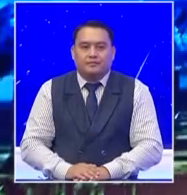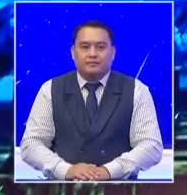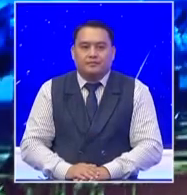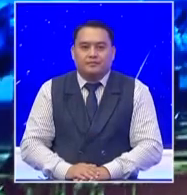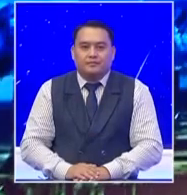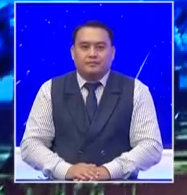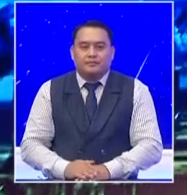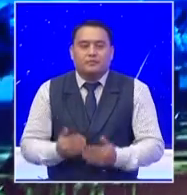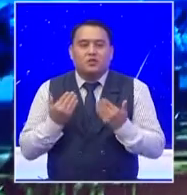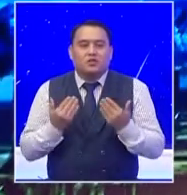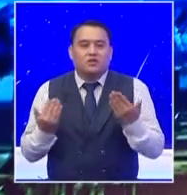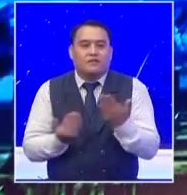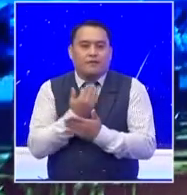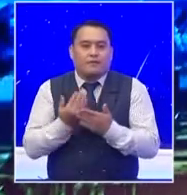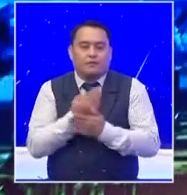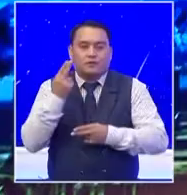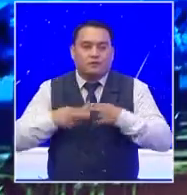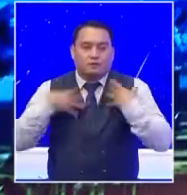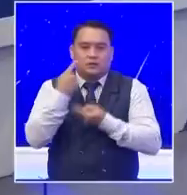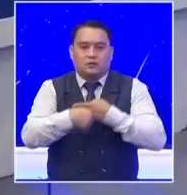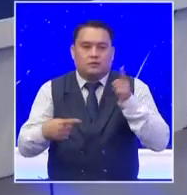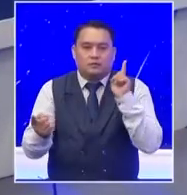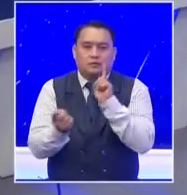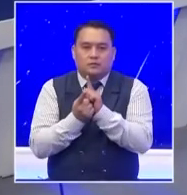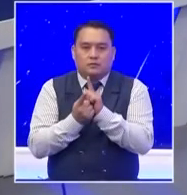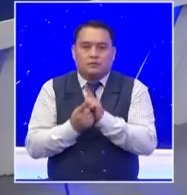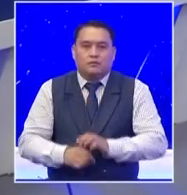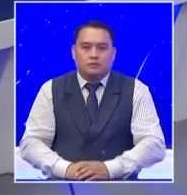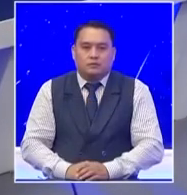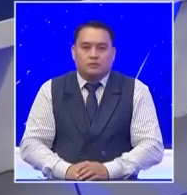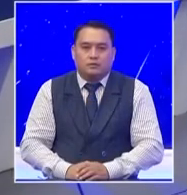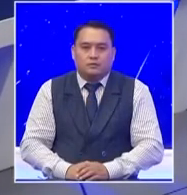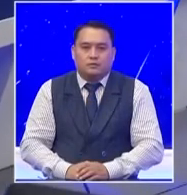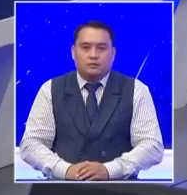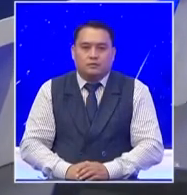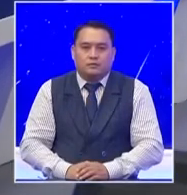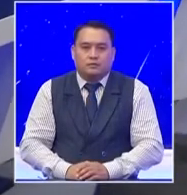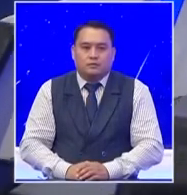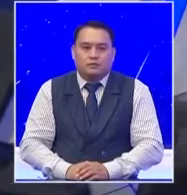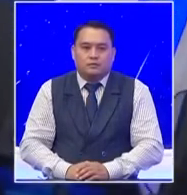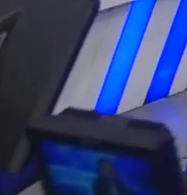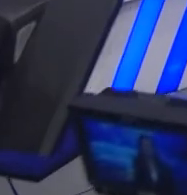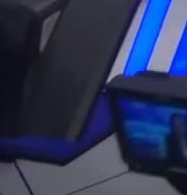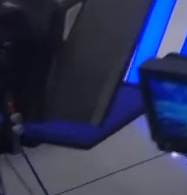Это была вся информационная картина на сегодня. А я с вами прощаюсь. До свидания и до встречи.